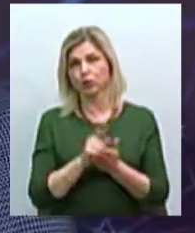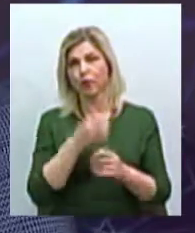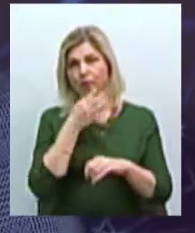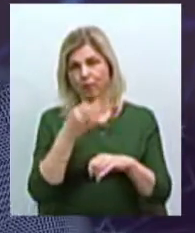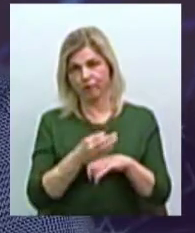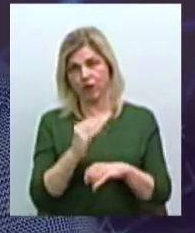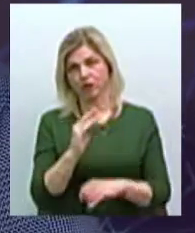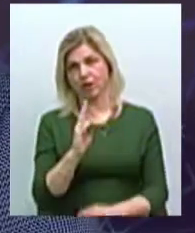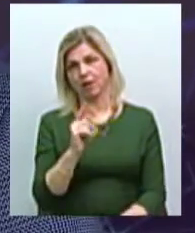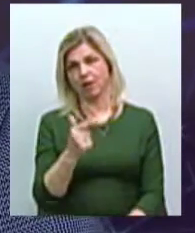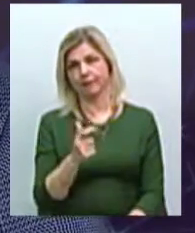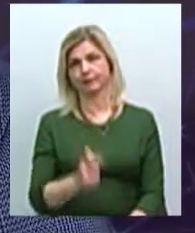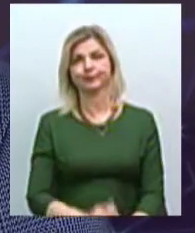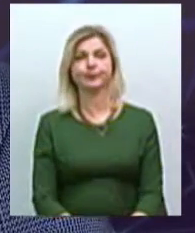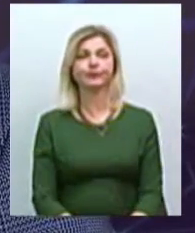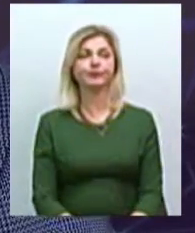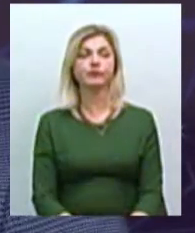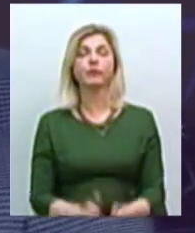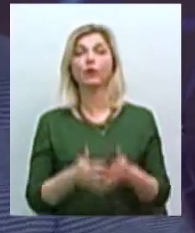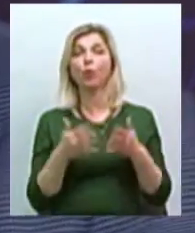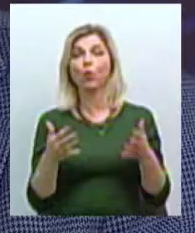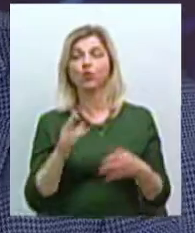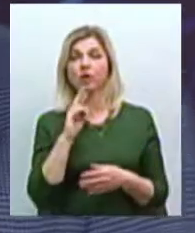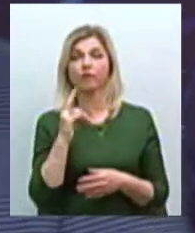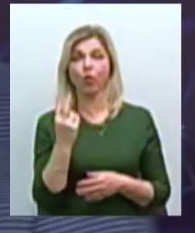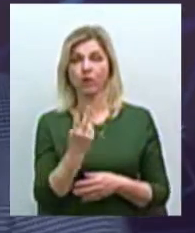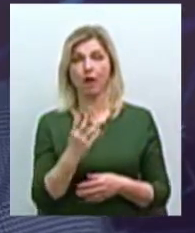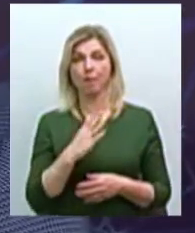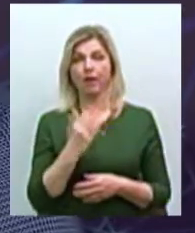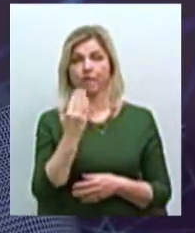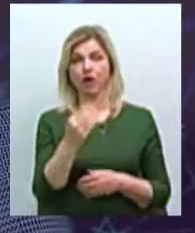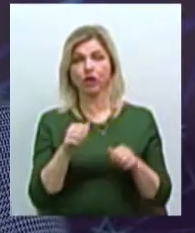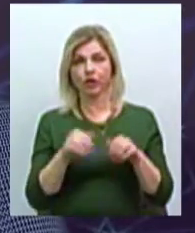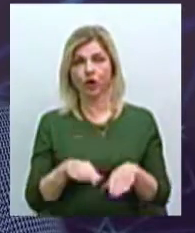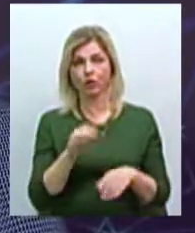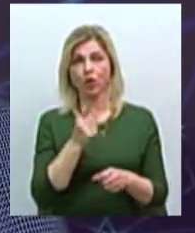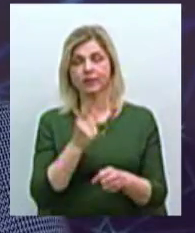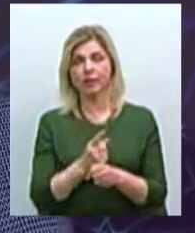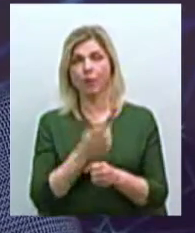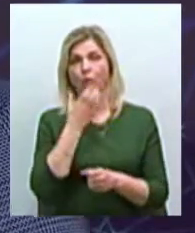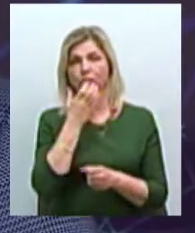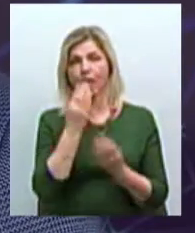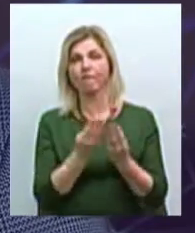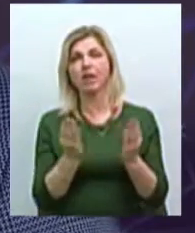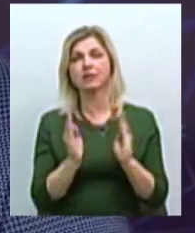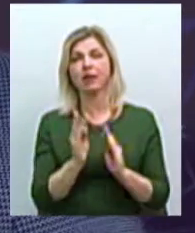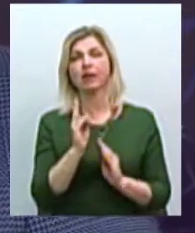ЖКХ. Больше 2 лет тому назад было ваше решение о запрете утепления фасадов